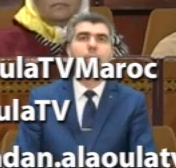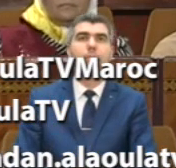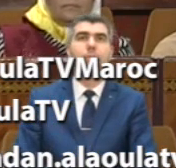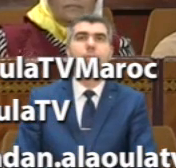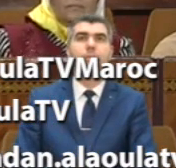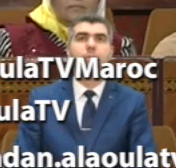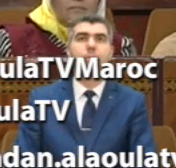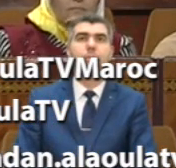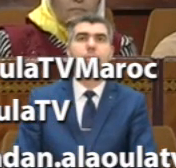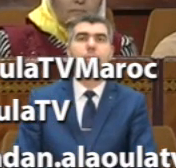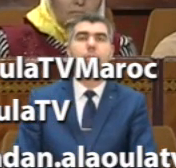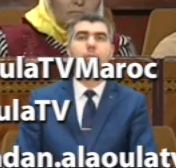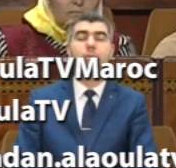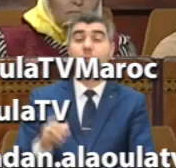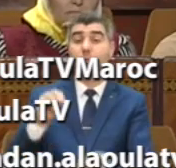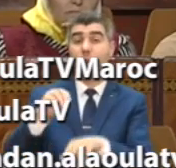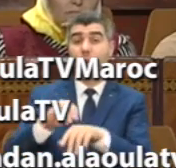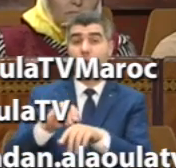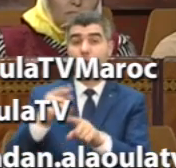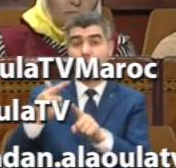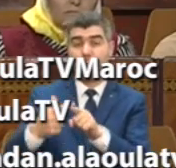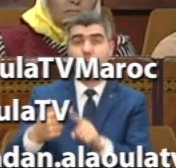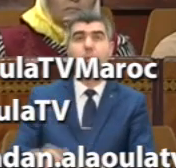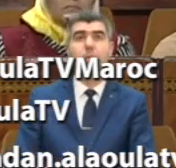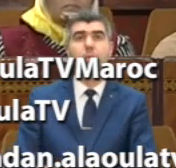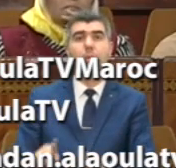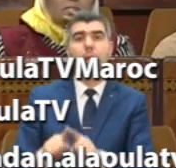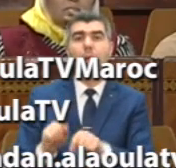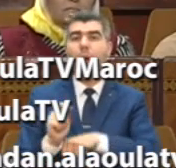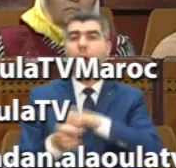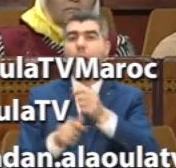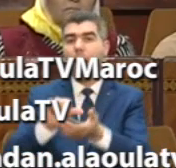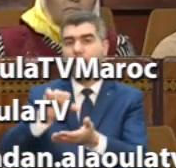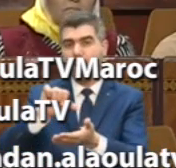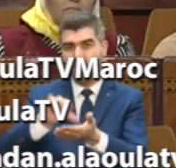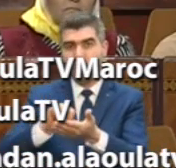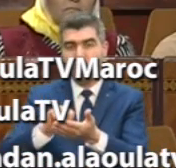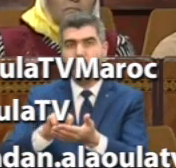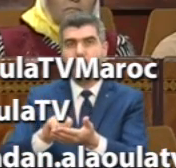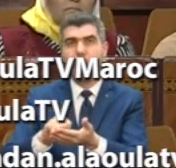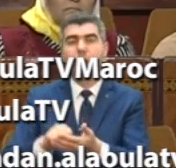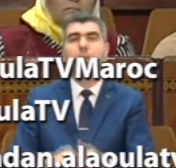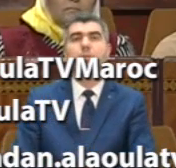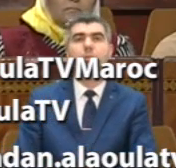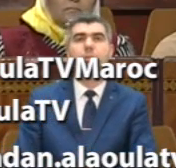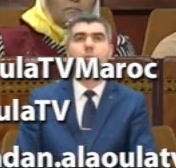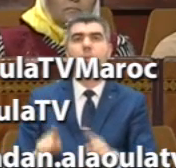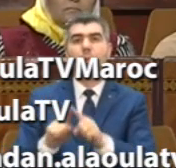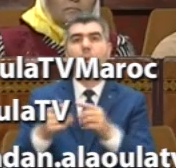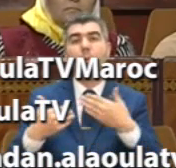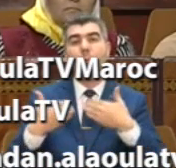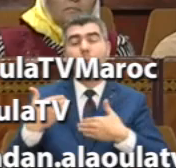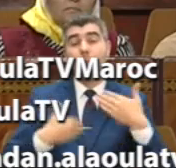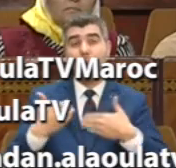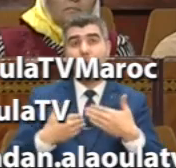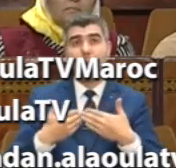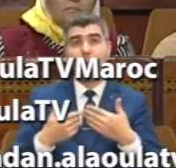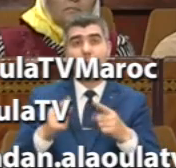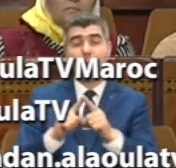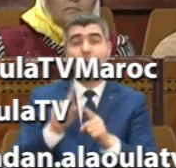كذلك السيدة الوزيرة في العالم القروي هذه النسبة تشكل هذه نسبة ذوي الاحتياجات الخاصة